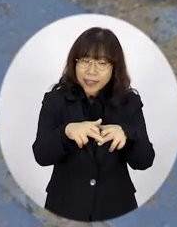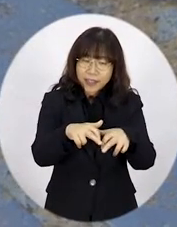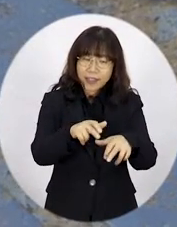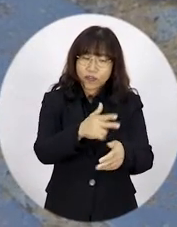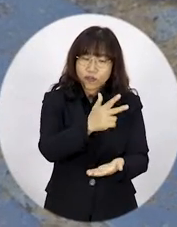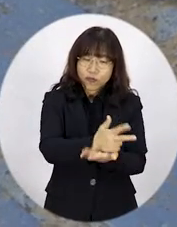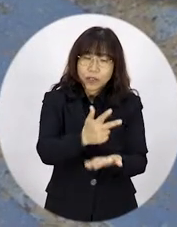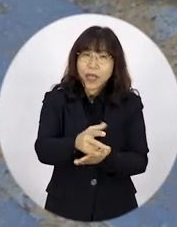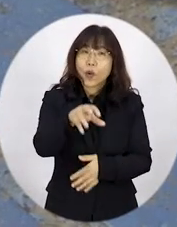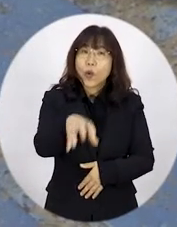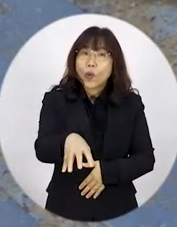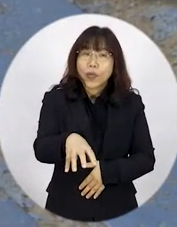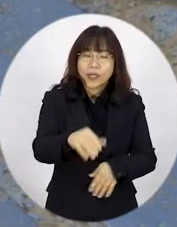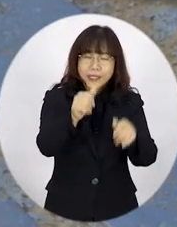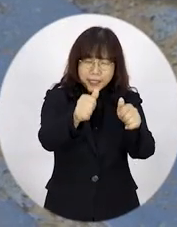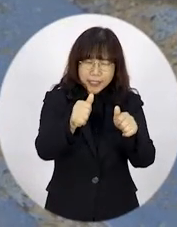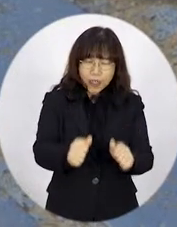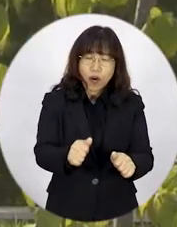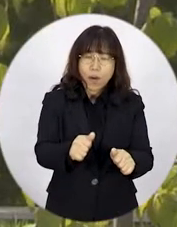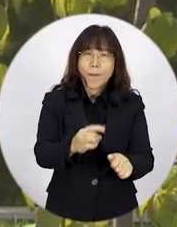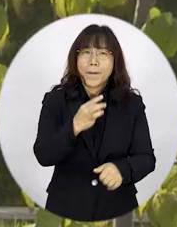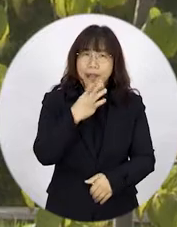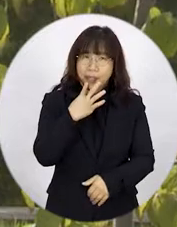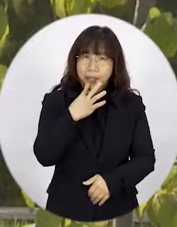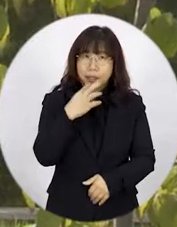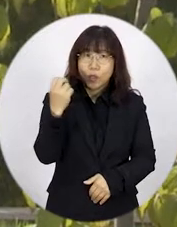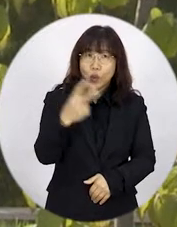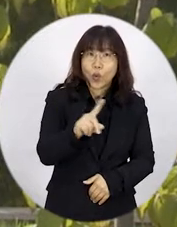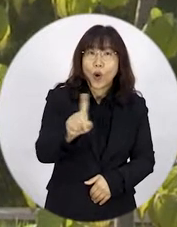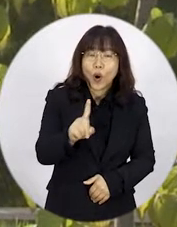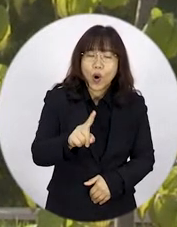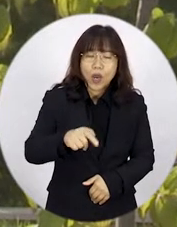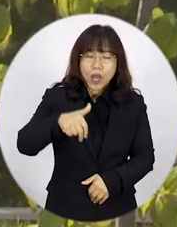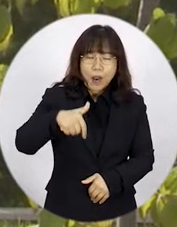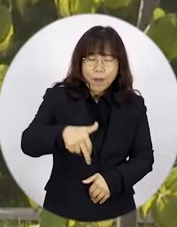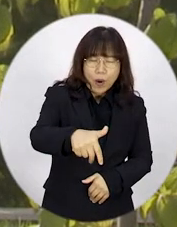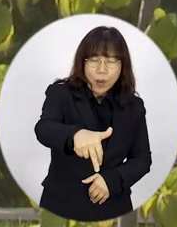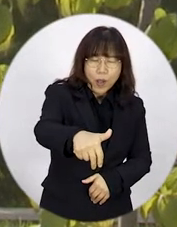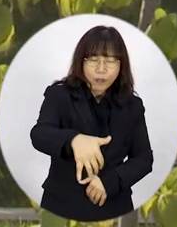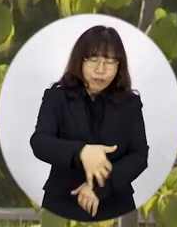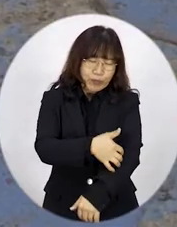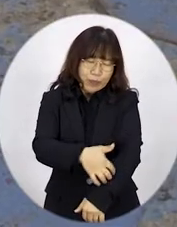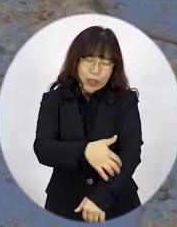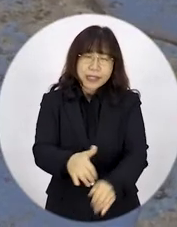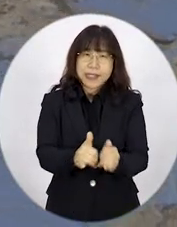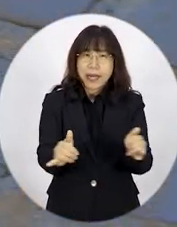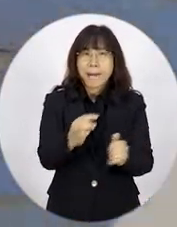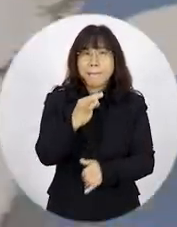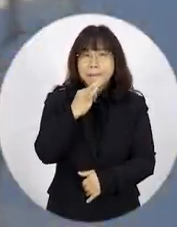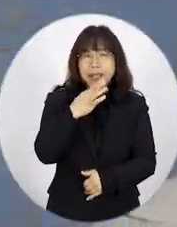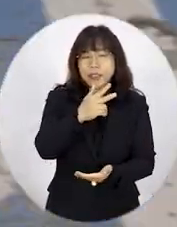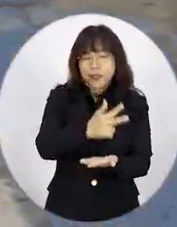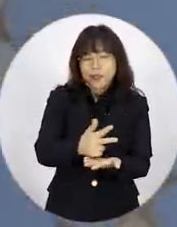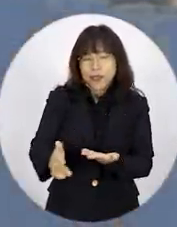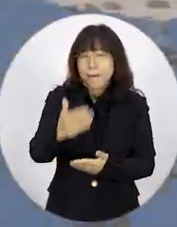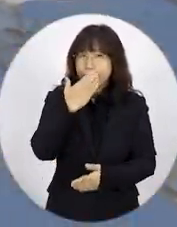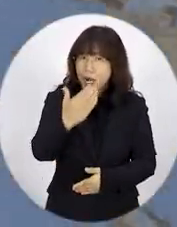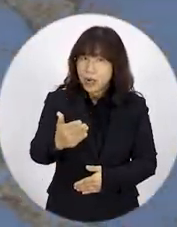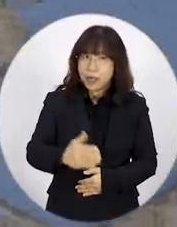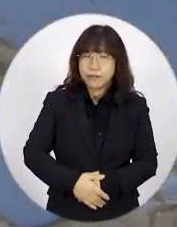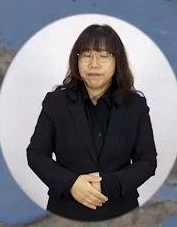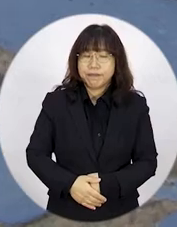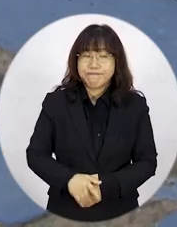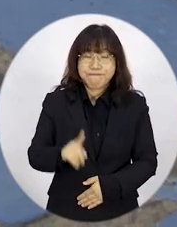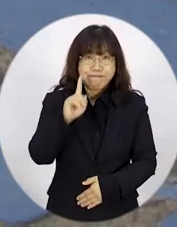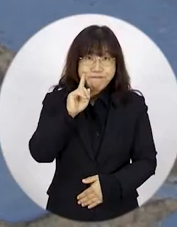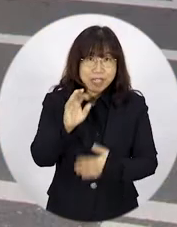표지가 부착된 차량만 주차할 수 있고 스티커가 부착되어 있더라도 보행 장애가 있는 사람이 탔을 때만 전용 구역에 차량을